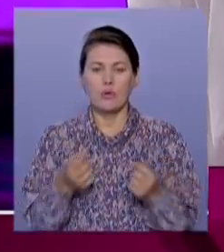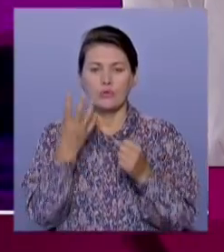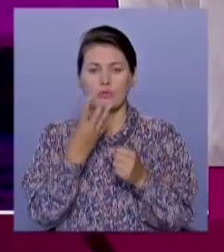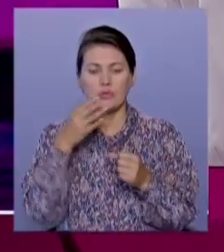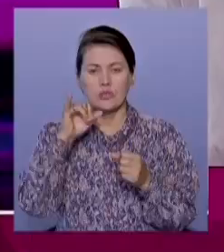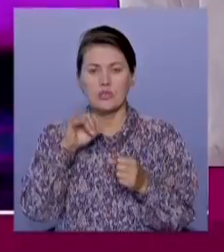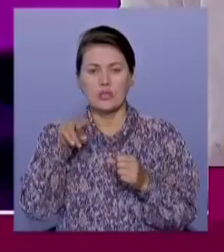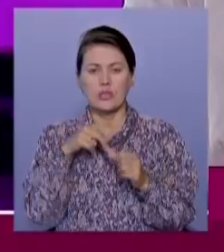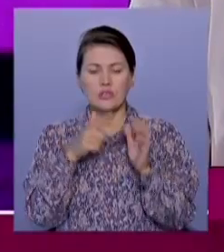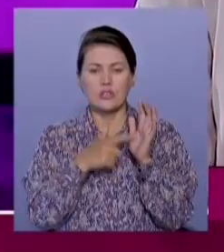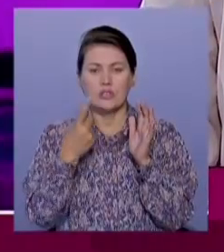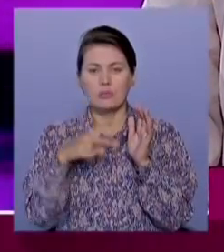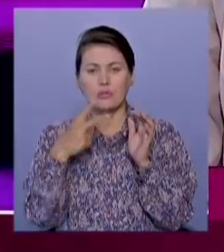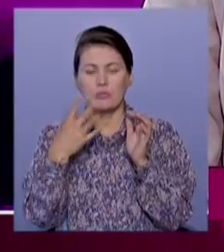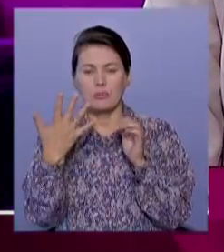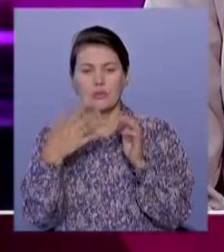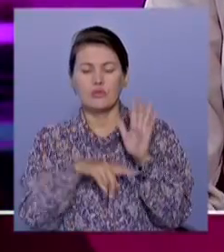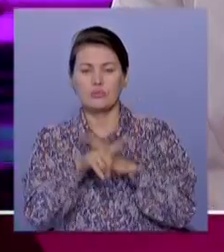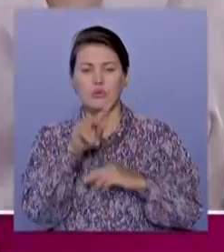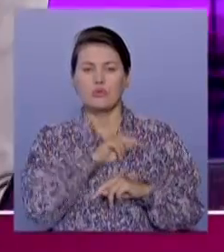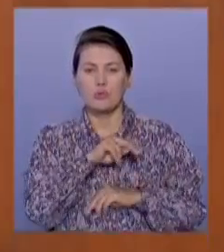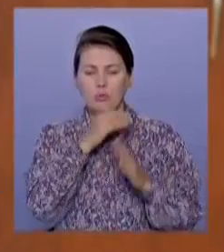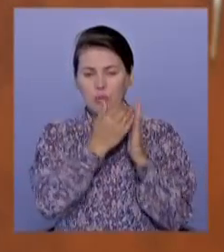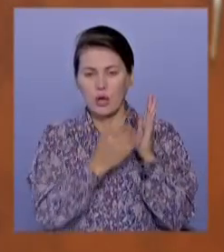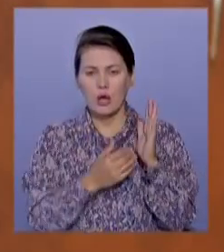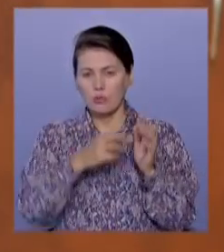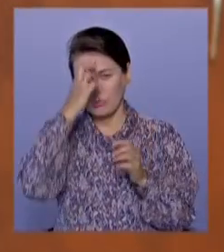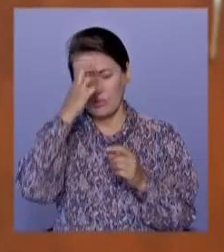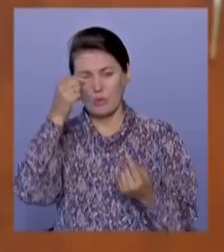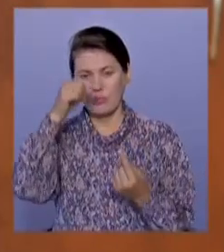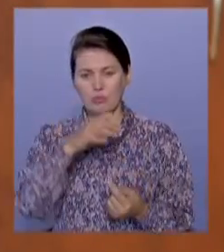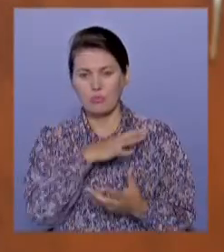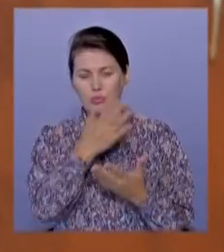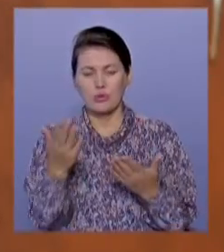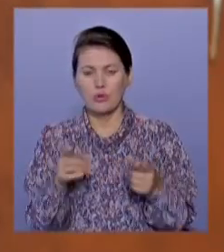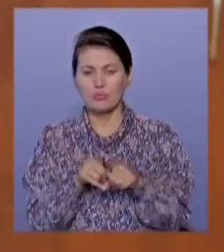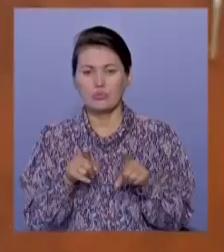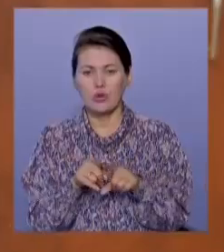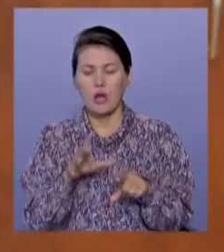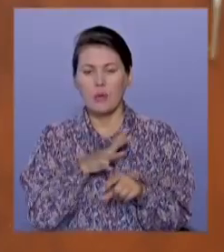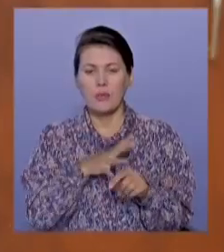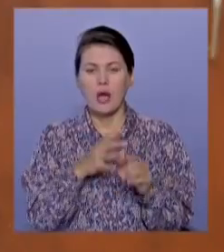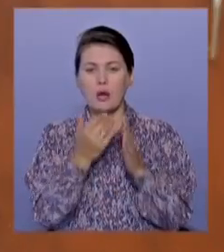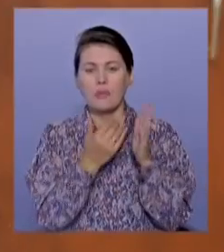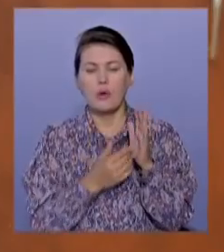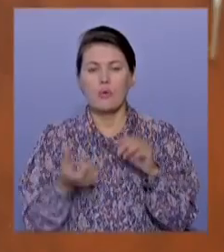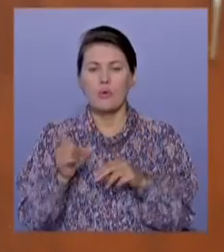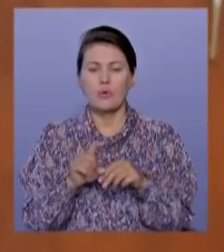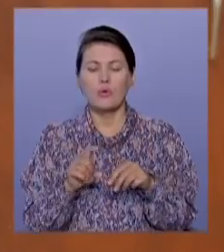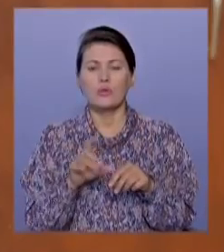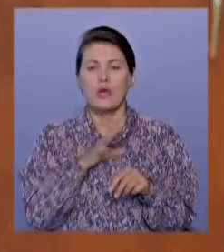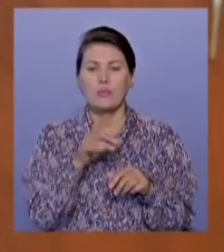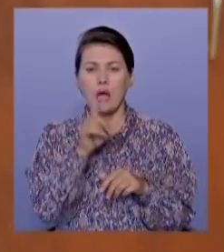бастап 7-20-25 бағдарламасы жұмыс істей бастады. Сол аясында бұл бағдарлама өте